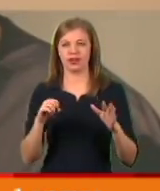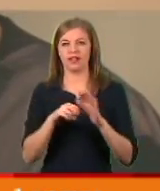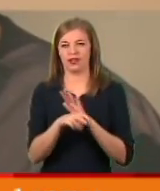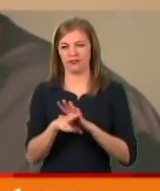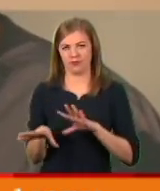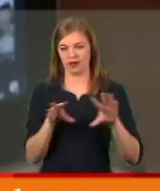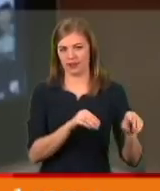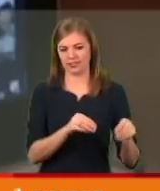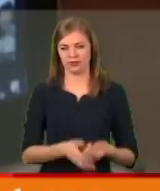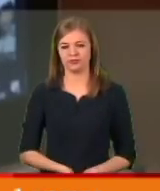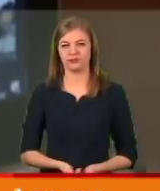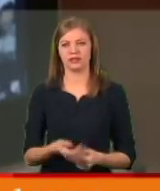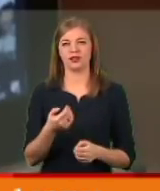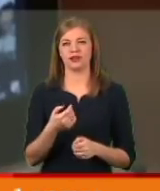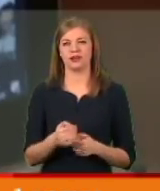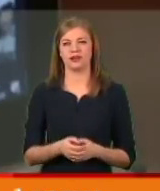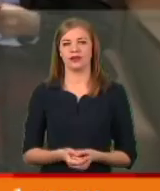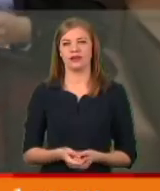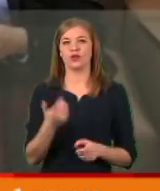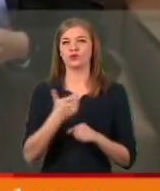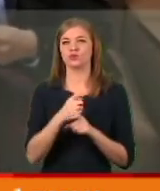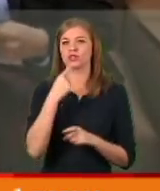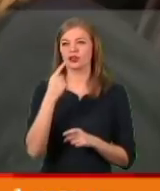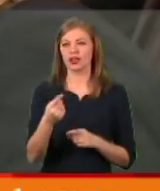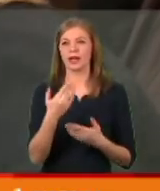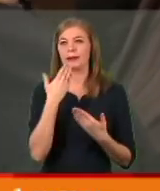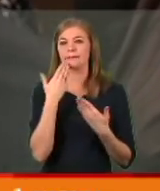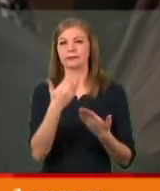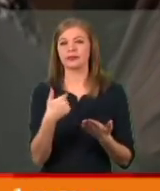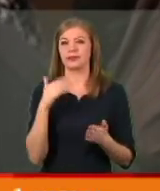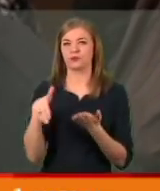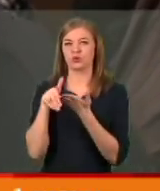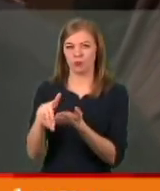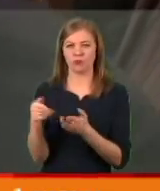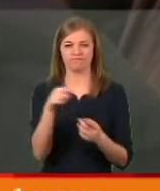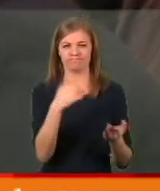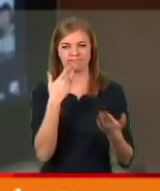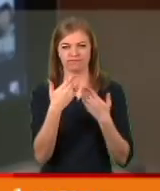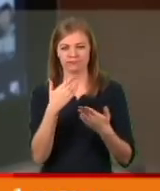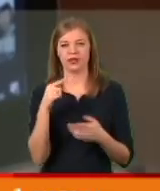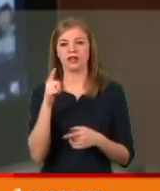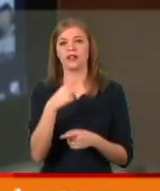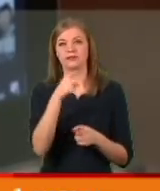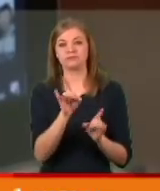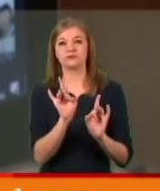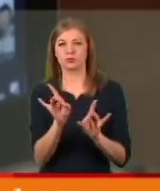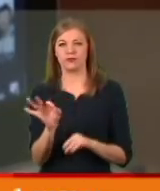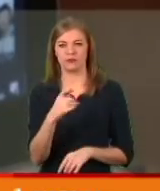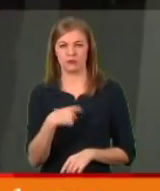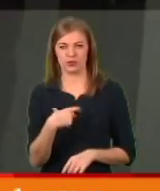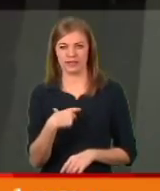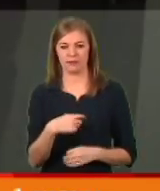еміграцією. Вона дуже далеко боїться. Питайте. Допомагаю сестрам порозумітися. Карен розповідає про